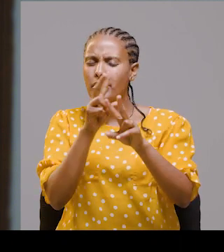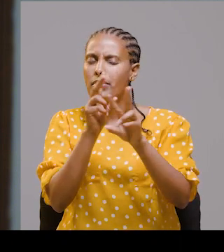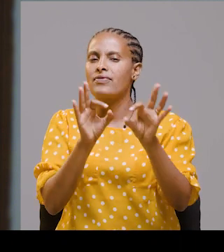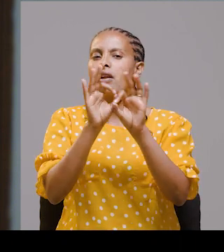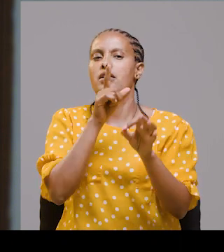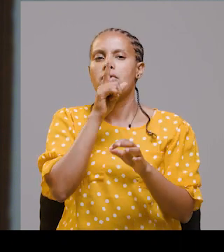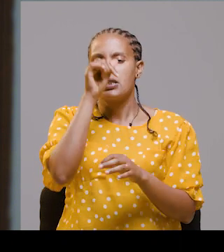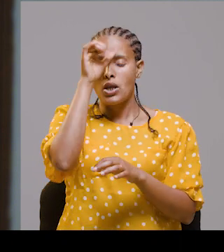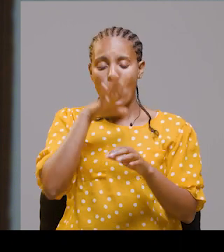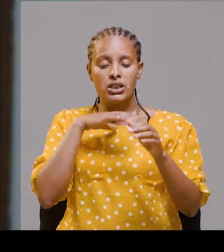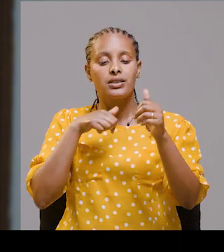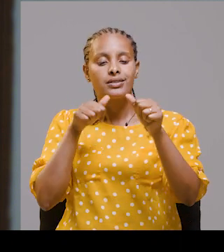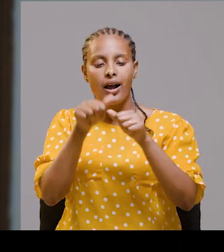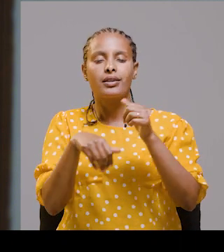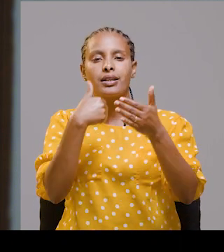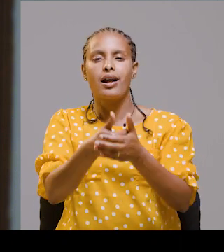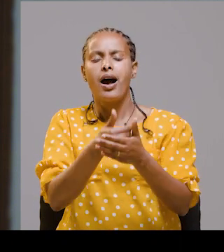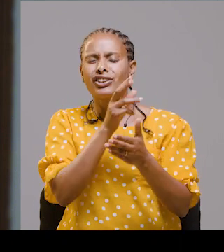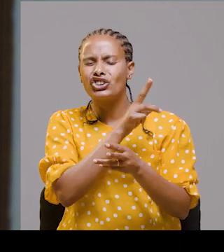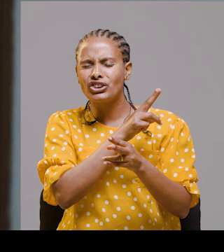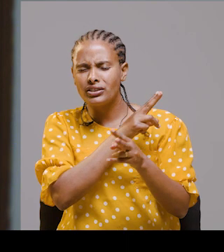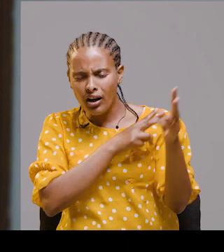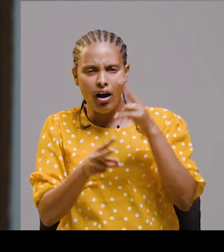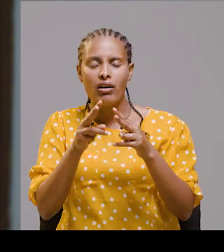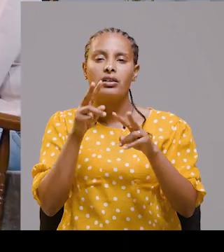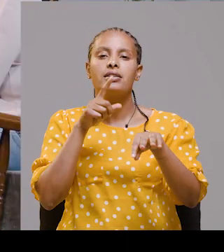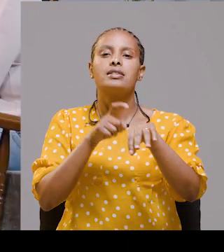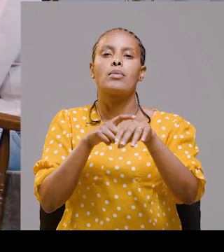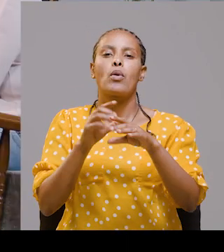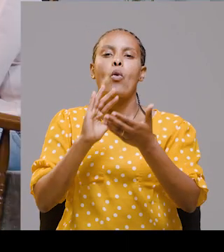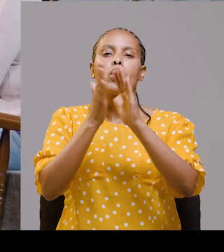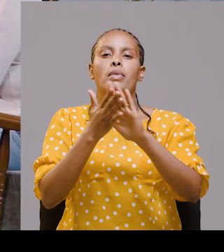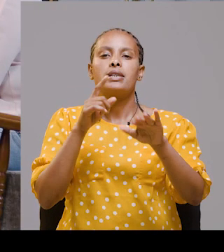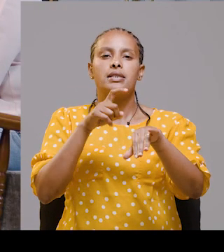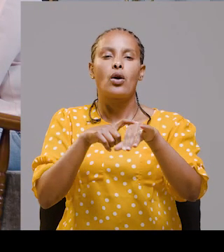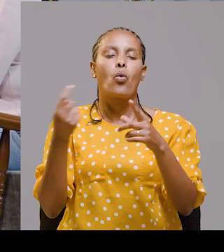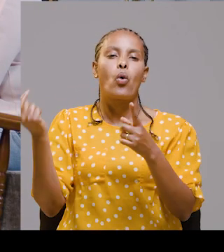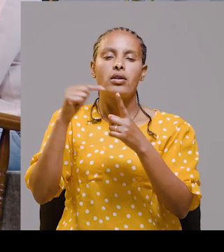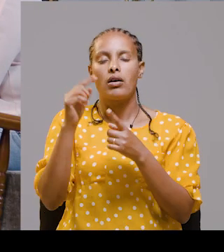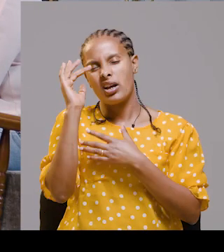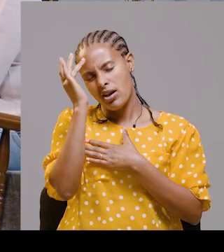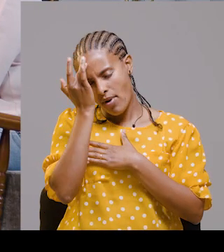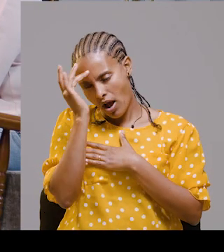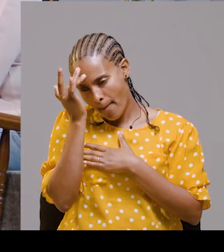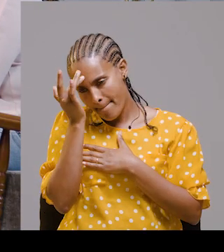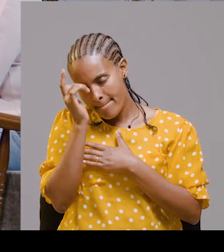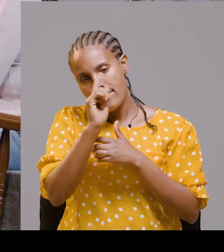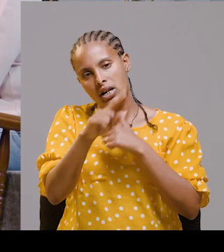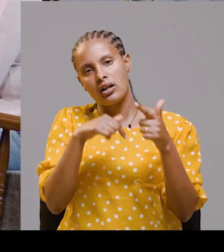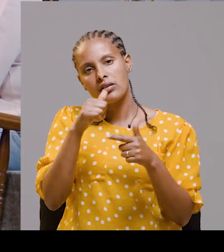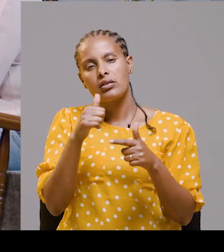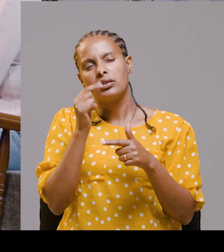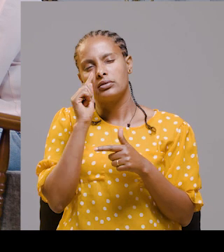ነው ሰዎች ጥቃት ከደረሰባቸው በኋላ አስቸጋሪ ጊዜ ውስጥ በሚሆኑበት ጊዜ ወደ ህመም እንዳይሄዱ ወደ